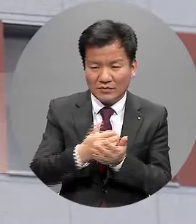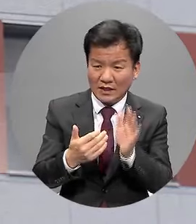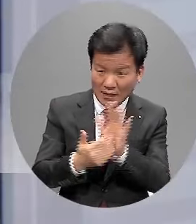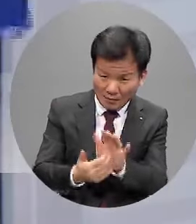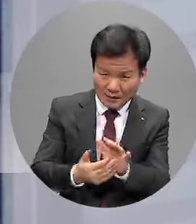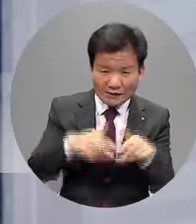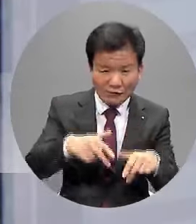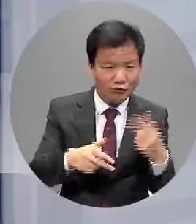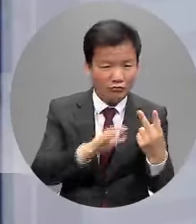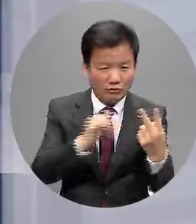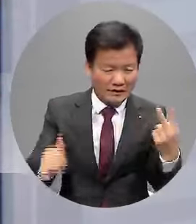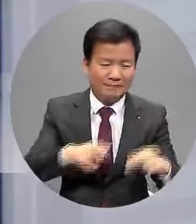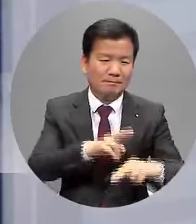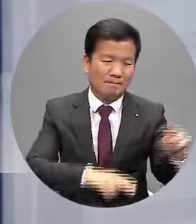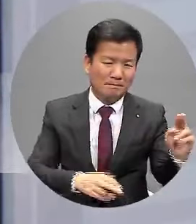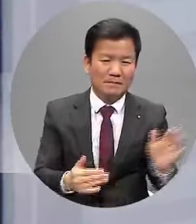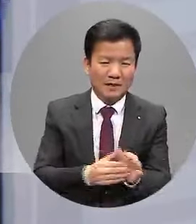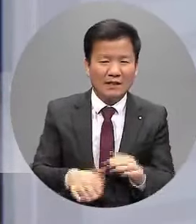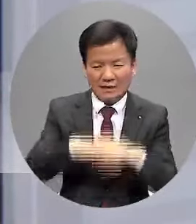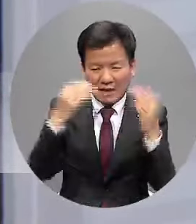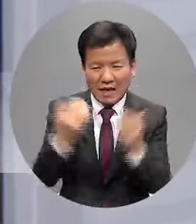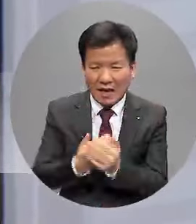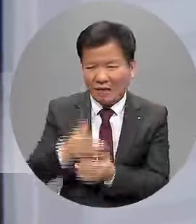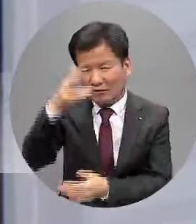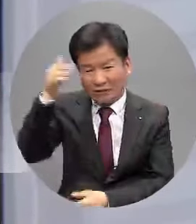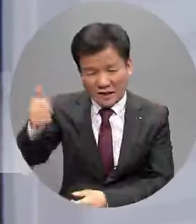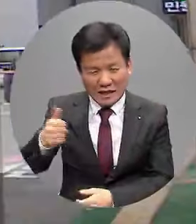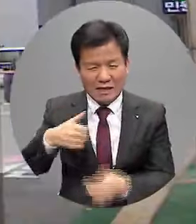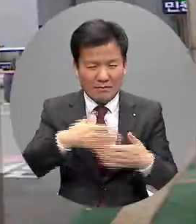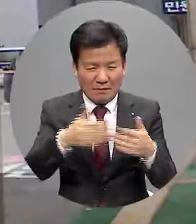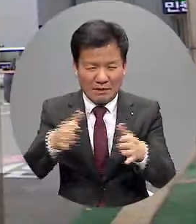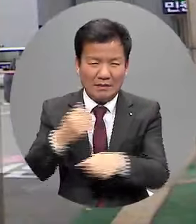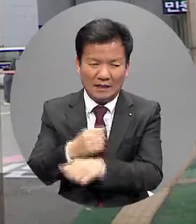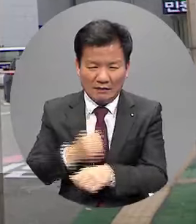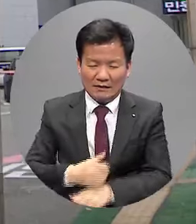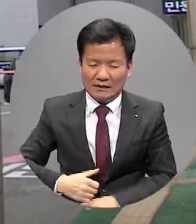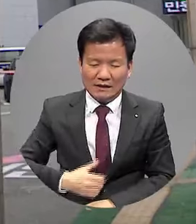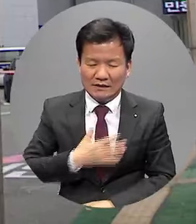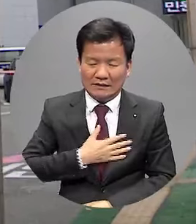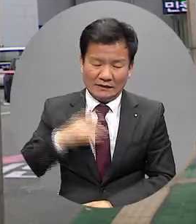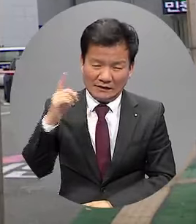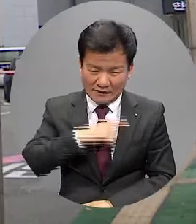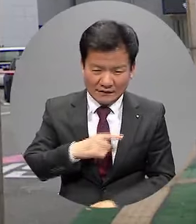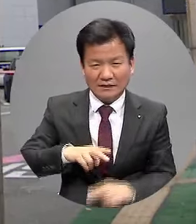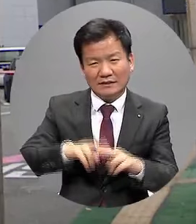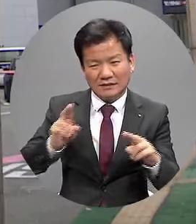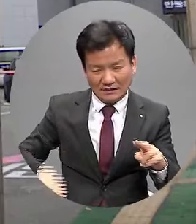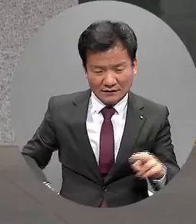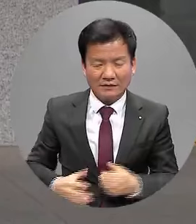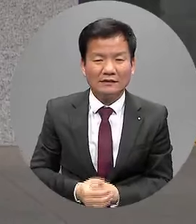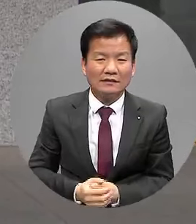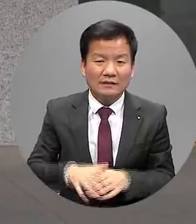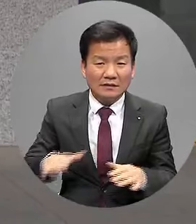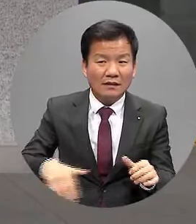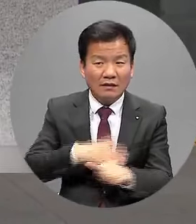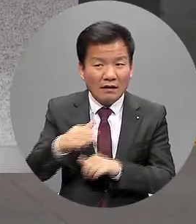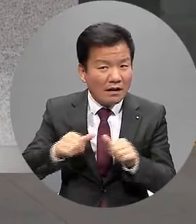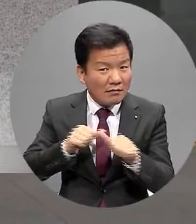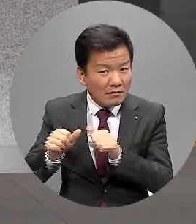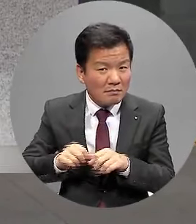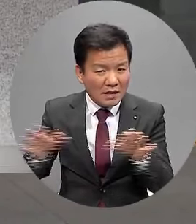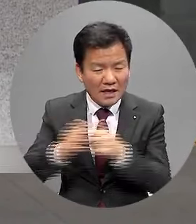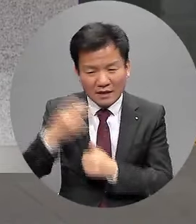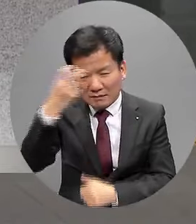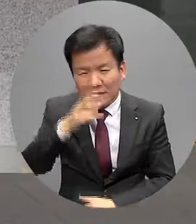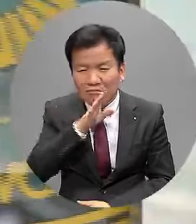범죄예방대응과 직원 2명은 퇴직했는데 모두 해당 서장의 막말 때문이라는 주장이 나왔습니다. 올해 상반기에 이런 소문이 돌면서